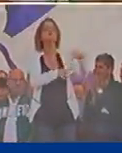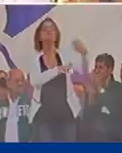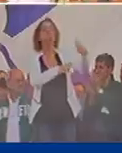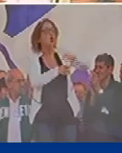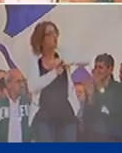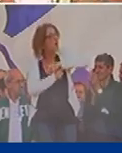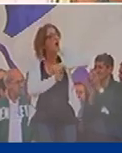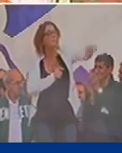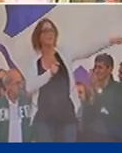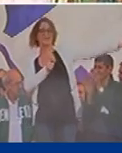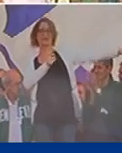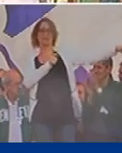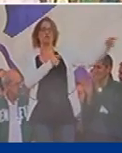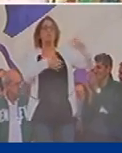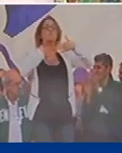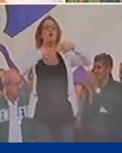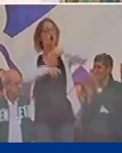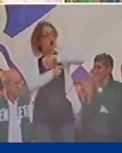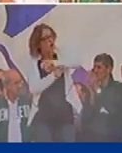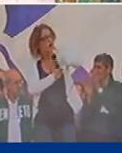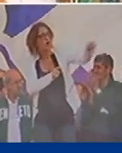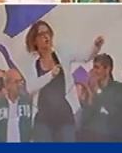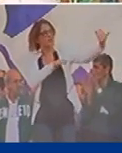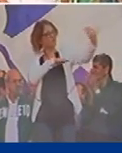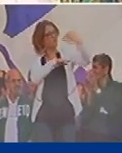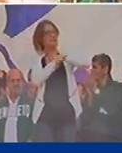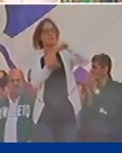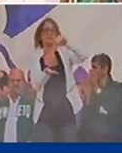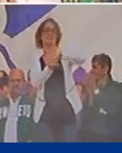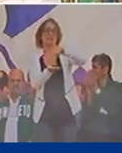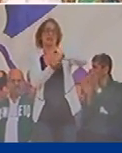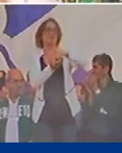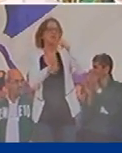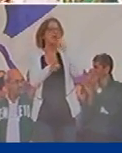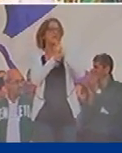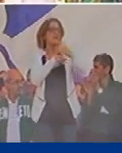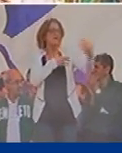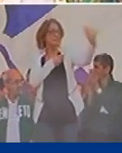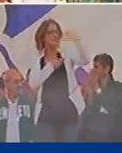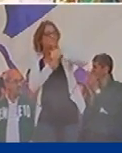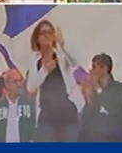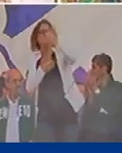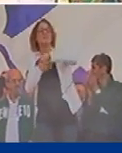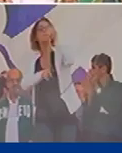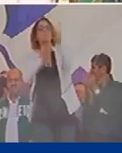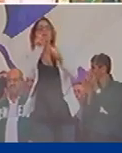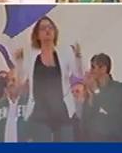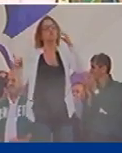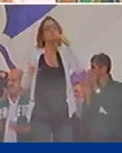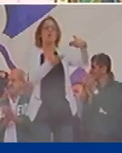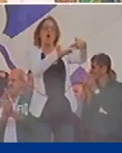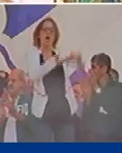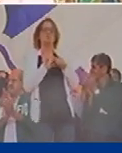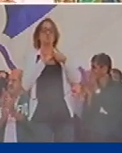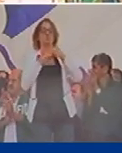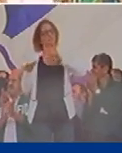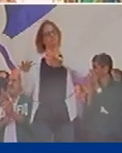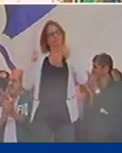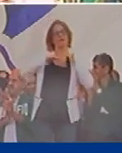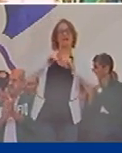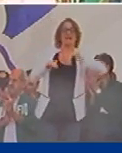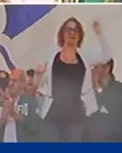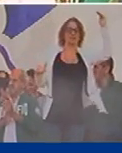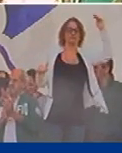sezioni, aprite le porte delle sedi, facciamo entrare gente che ci possa aiutare a crescere.